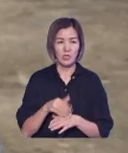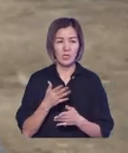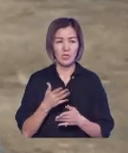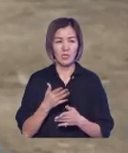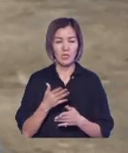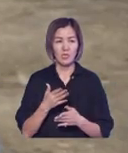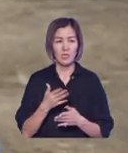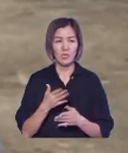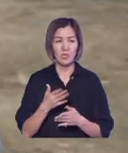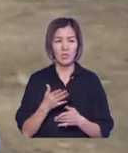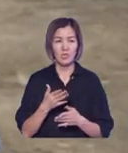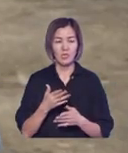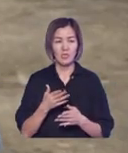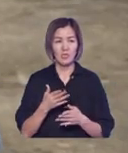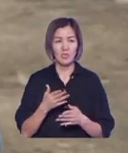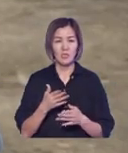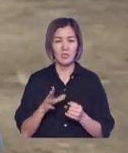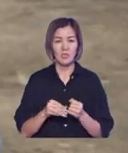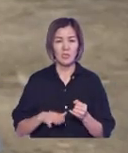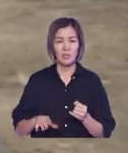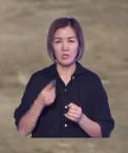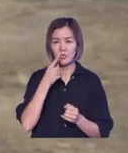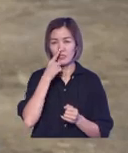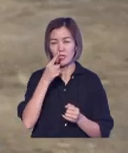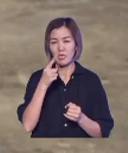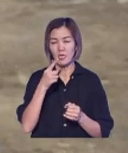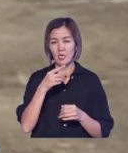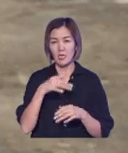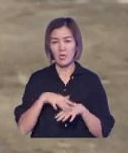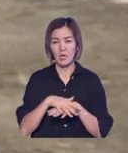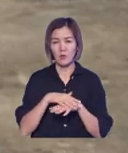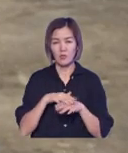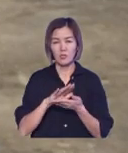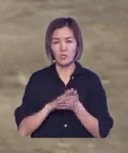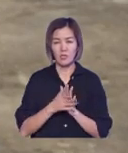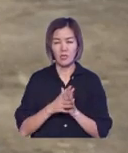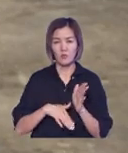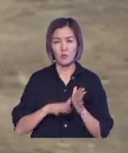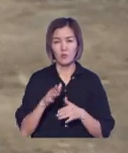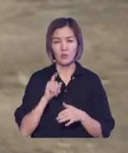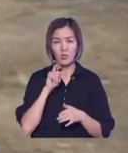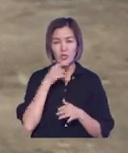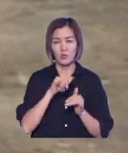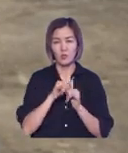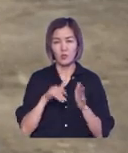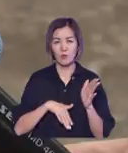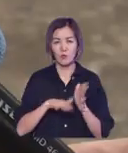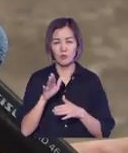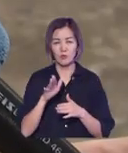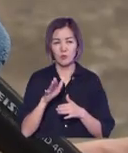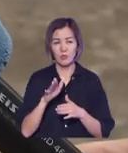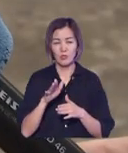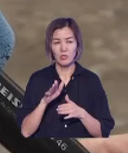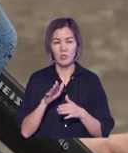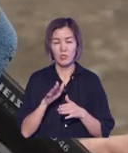мекен жерлердің сонымен қатар жаңағы шалғай аудандардың әлеуетіне, солардың экономикасына, тамырларына қан